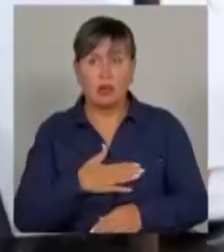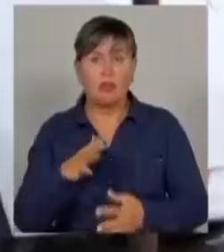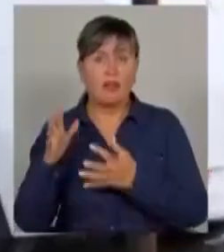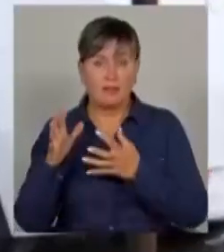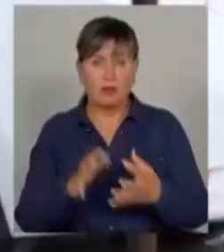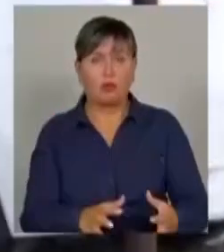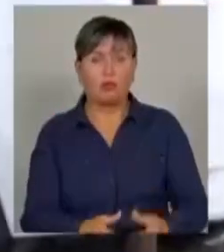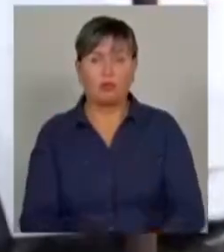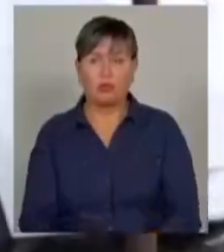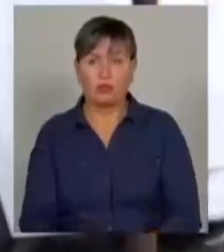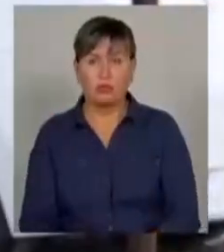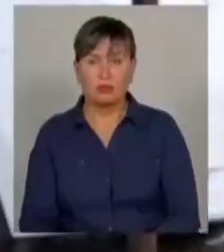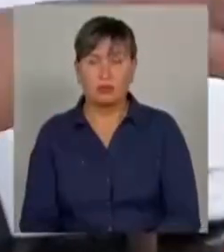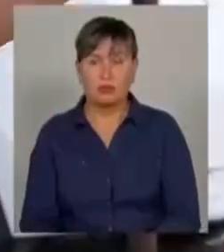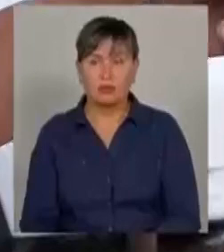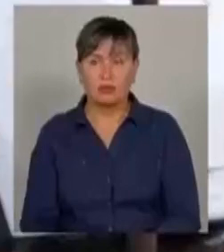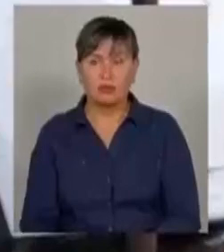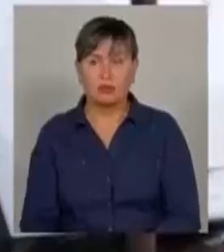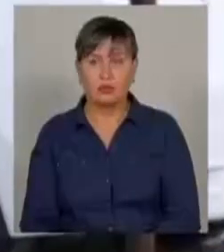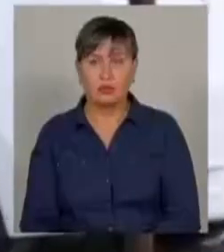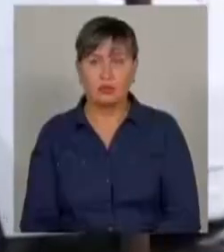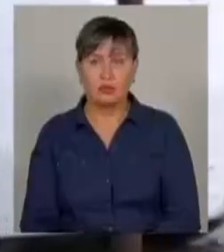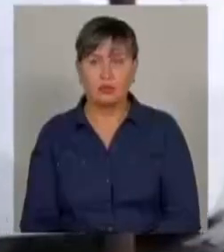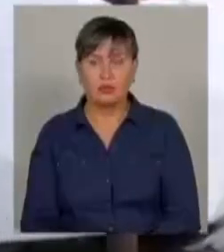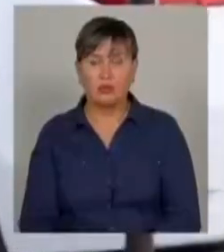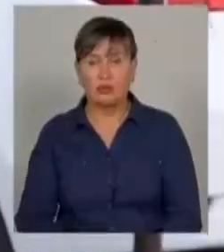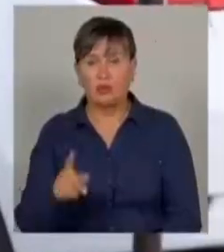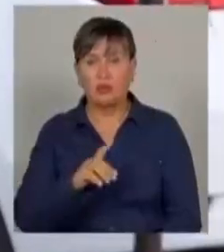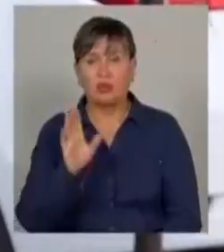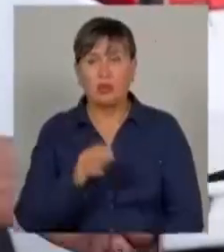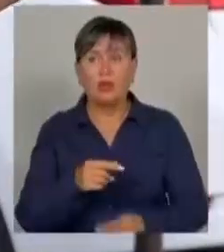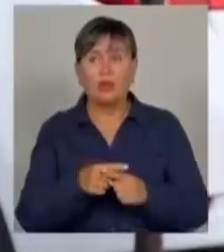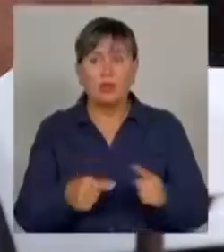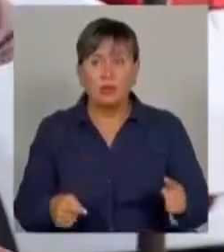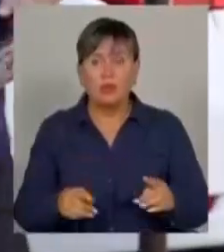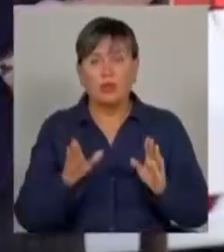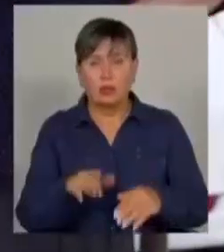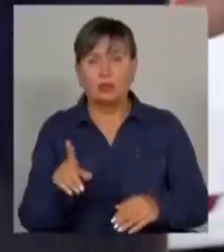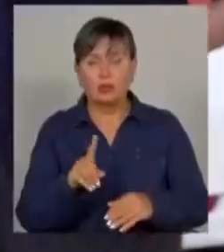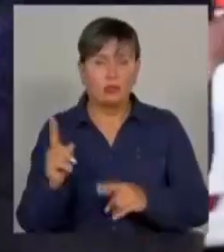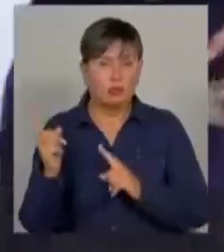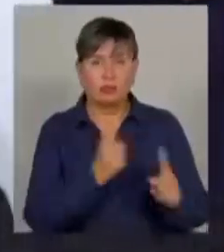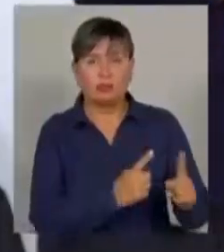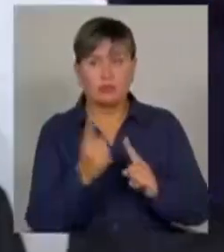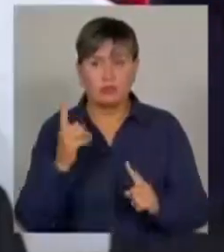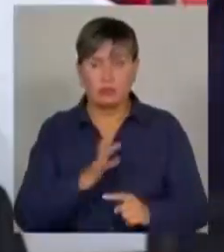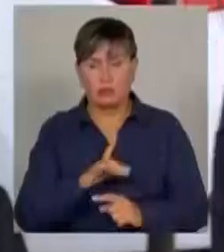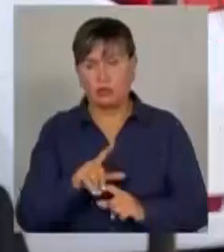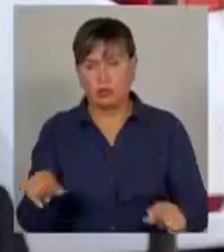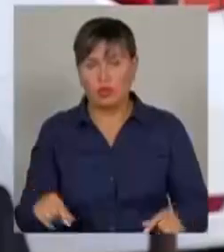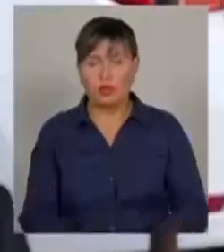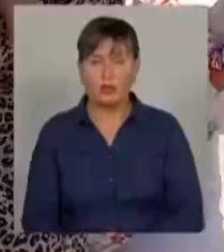автобус, чтобы, ну, хоть немного, часть, чтобы возили туда в школу